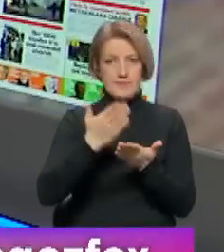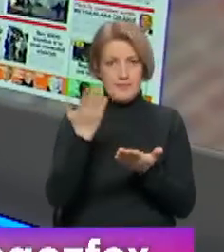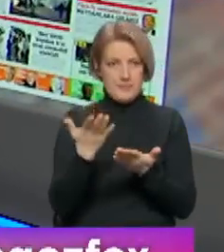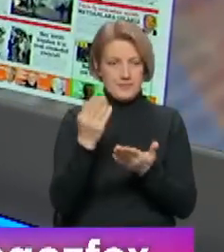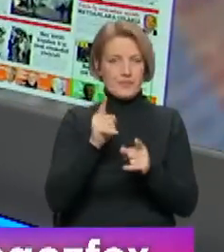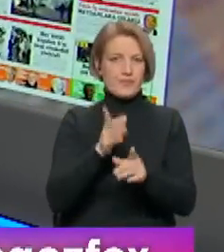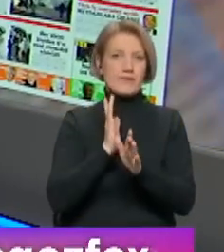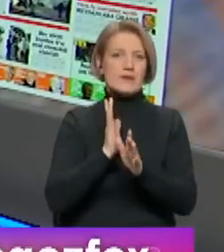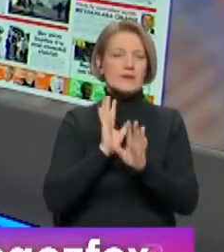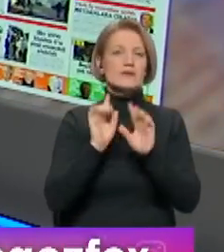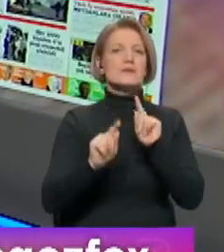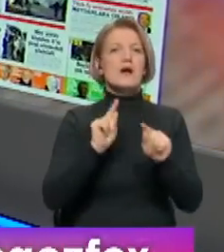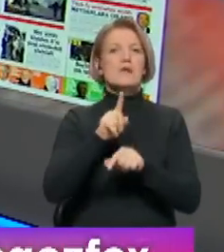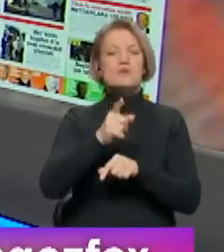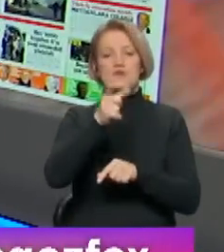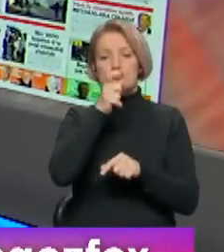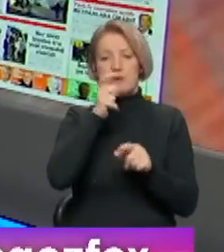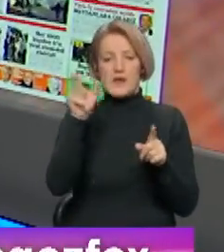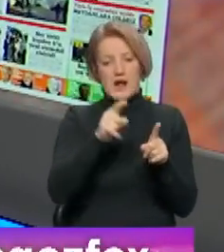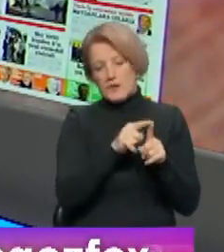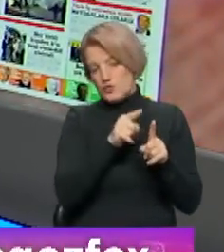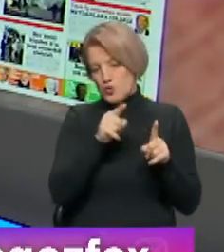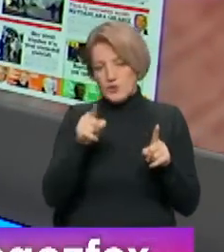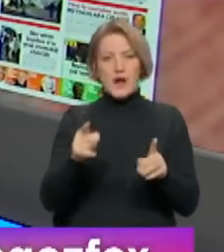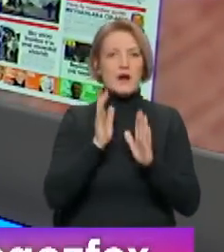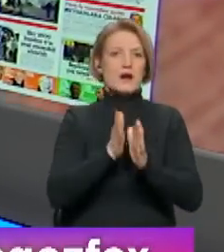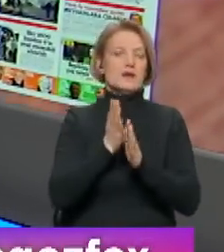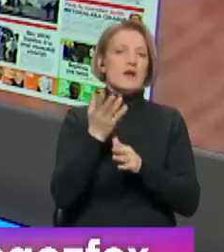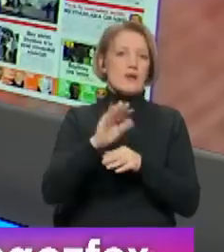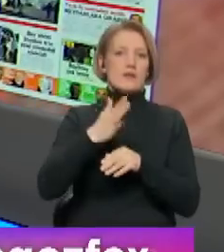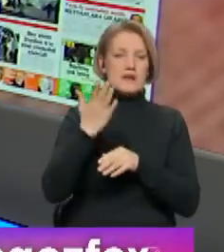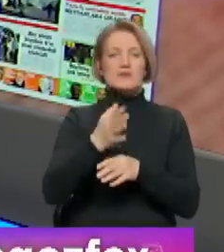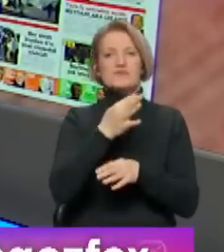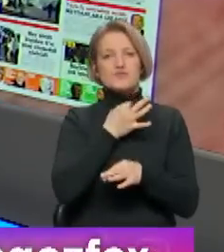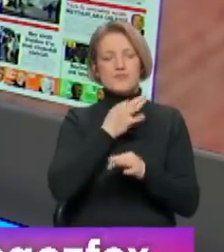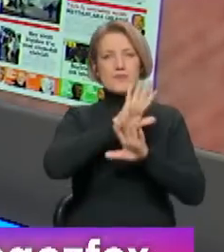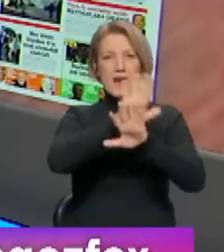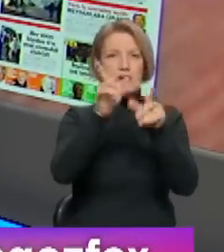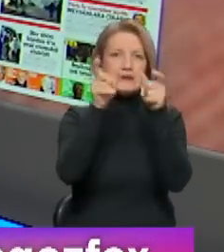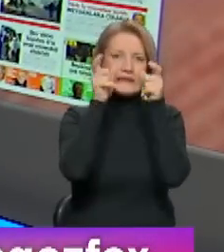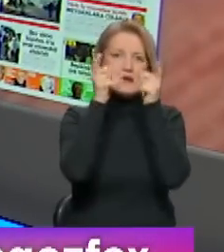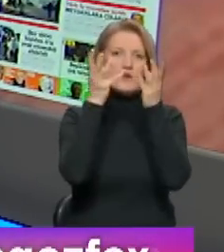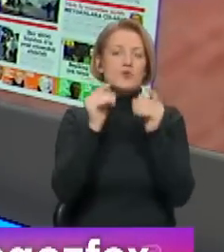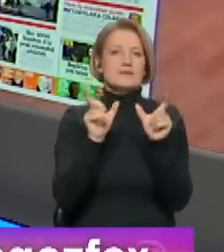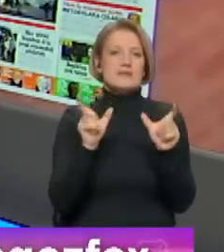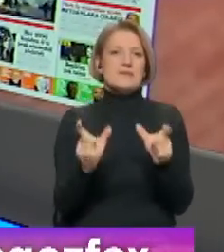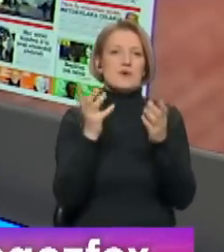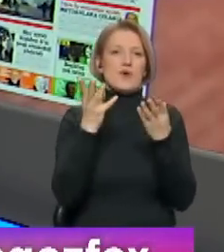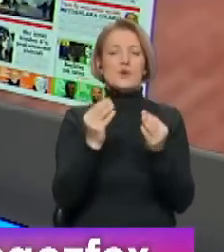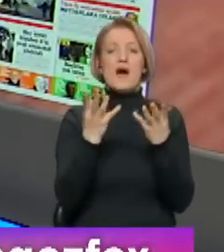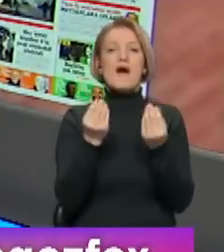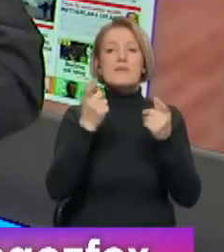bu salgın şubat ayının sonuna kadar devam edebilir Lütfen herkes Dikkatli olsun tedbirli olsun